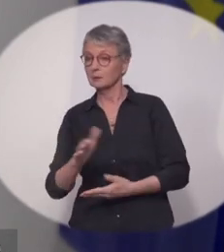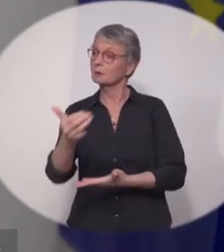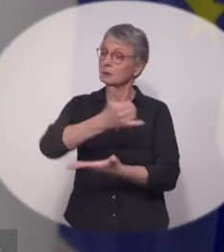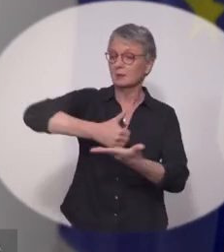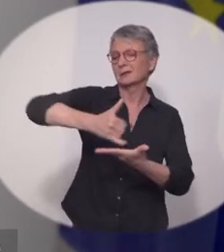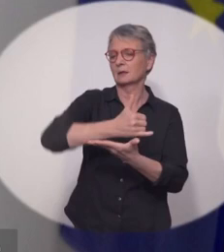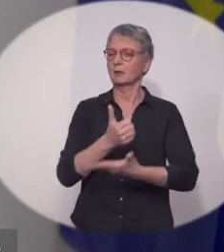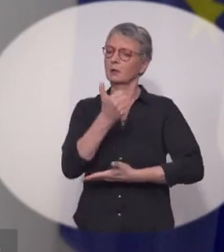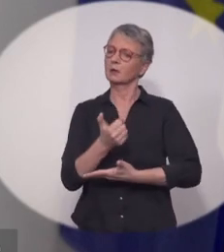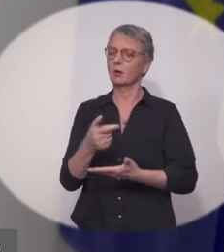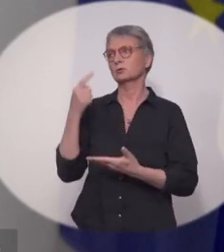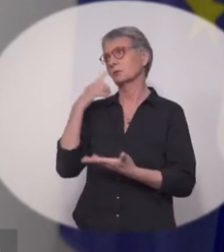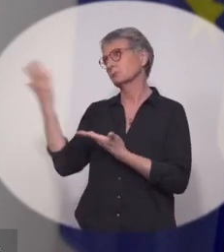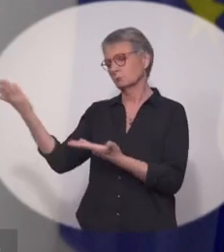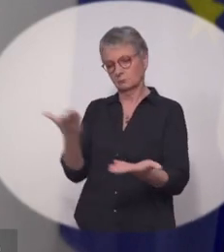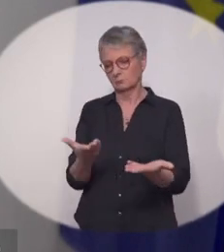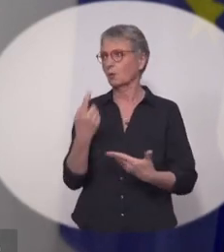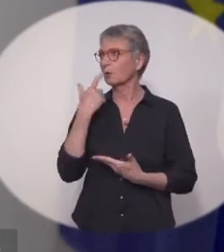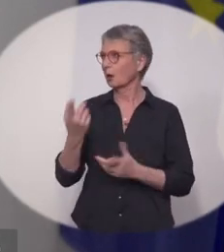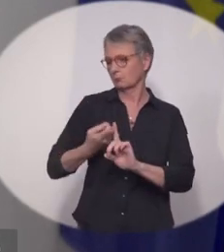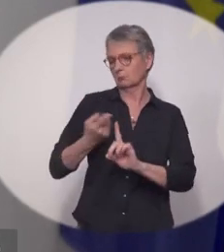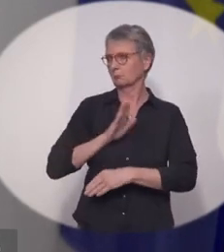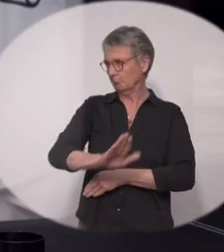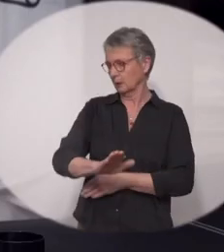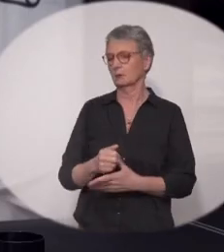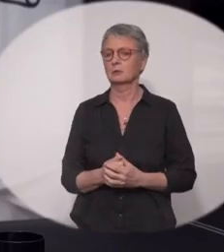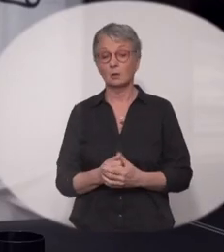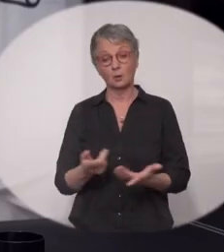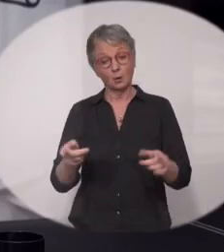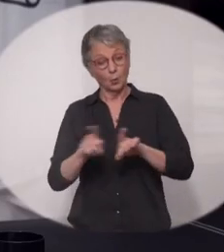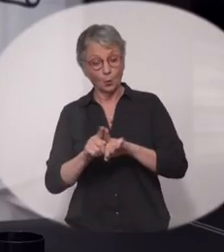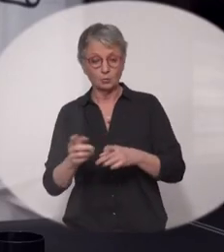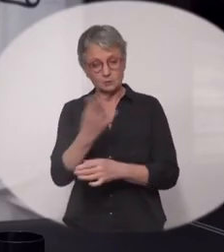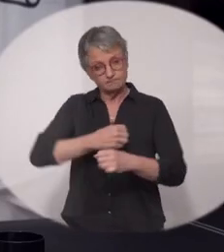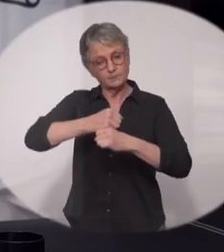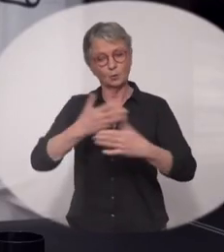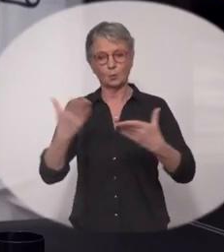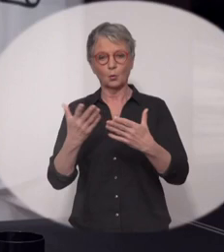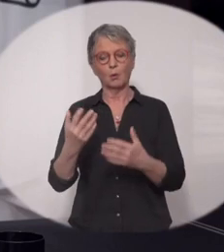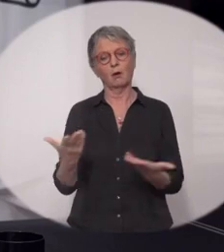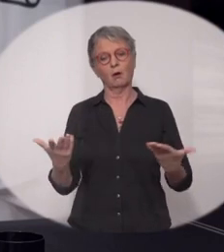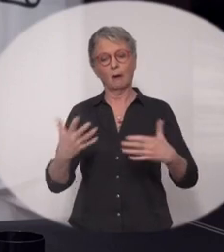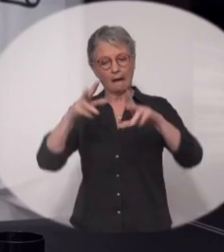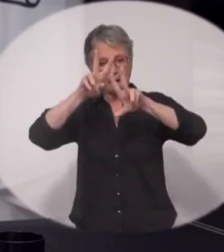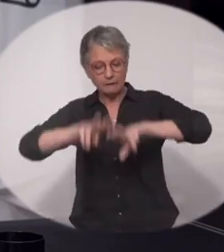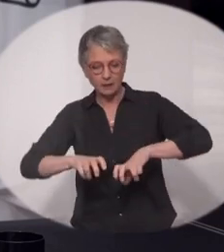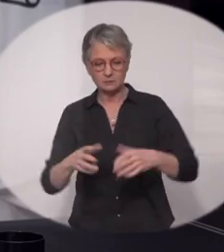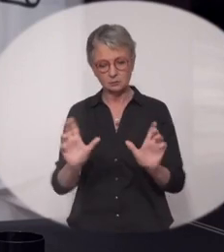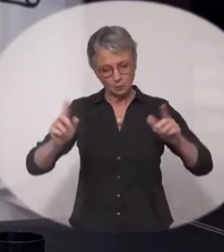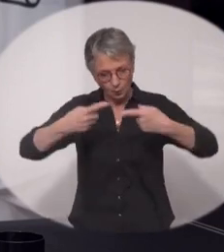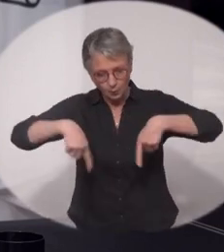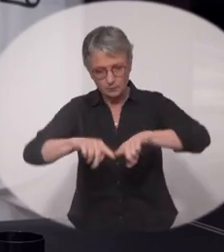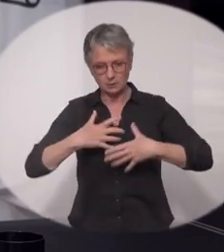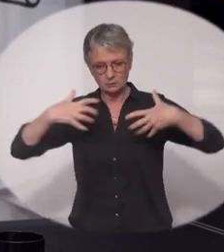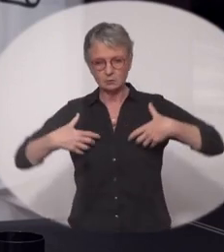spécificités de la corse territoire insulaire soient prises en compte nous adossant aux analyses du comité scientifique de corse et de